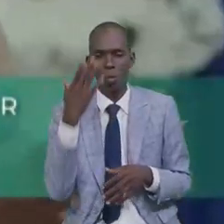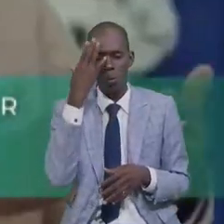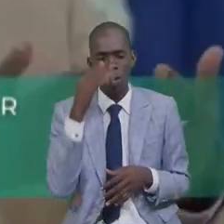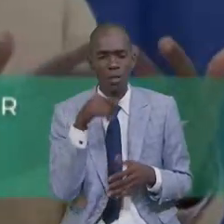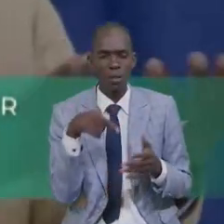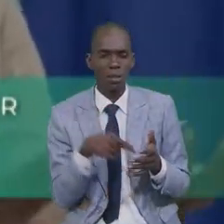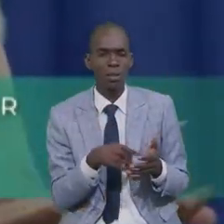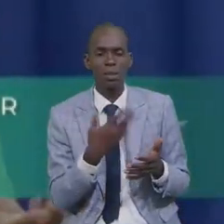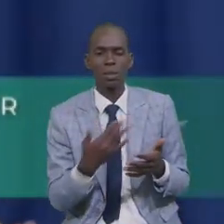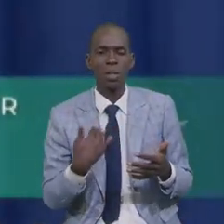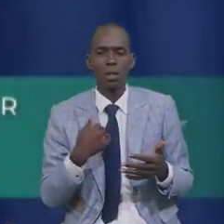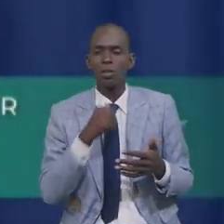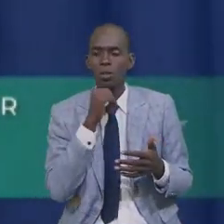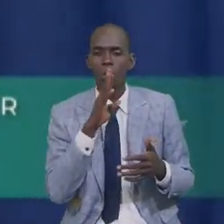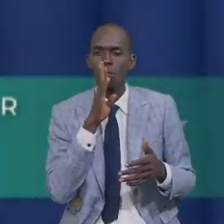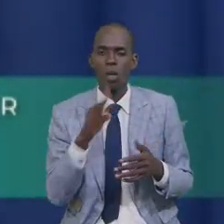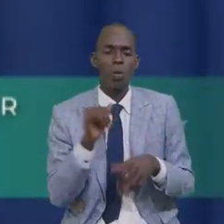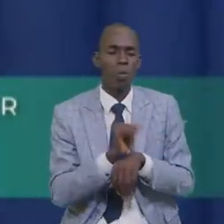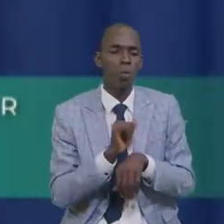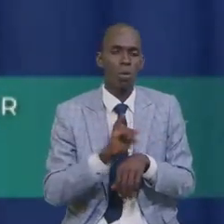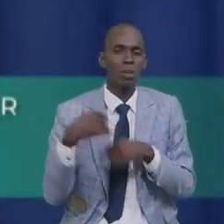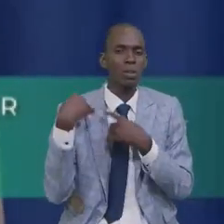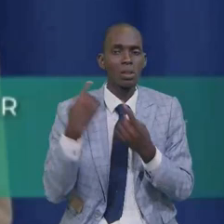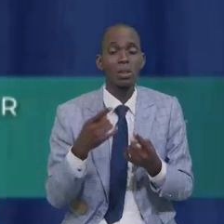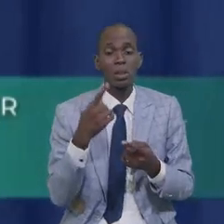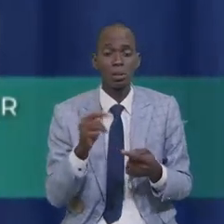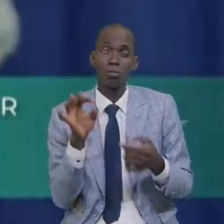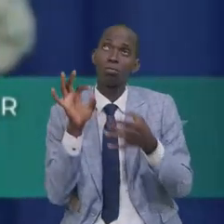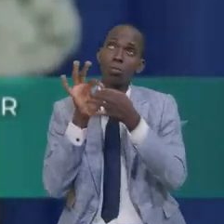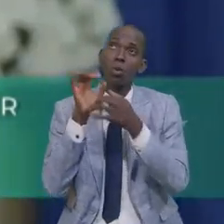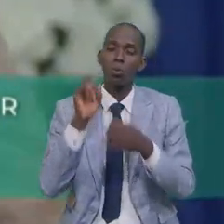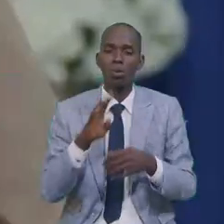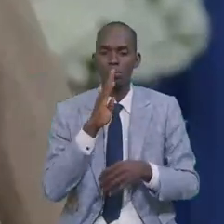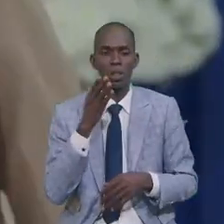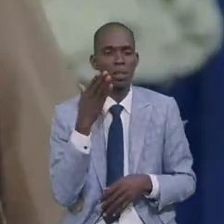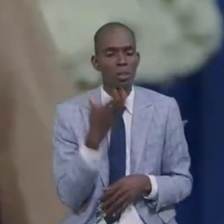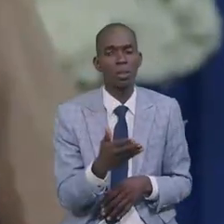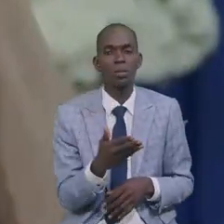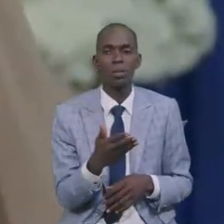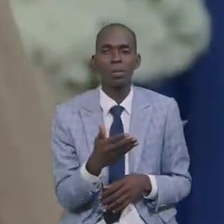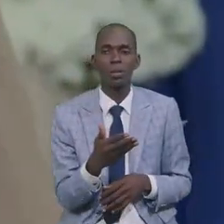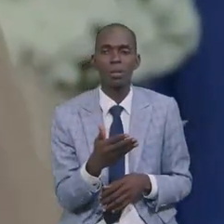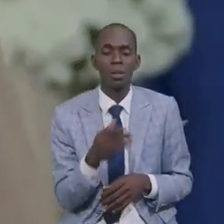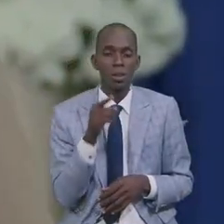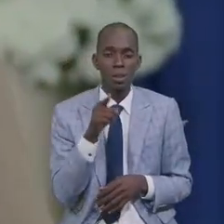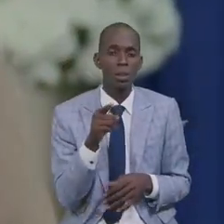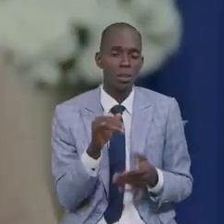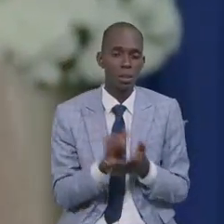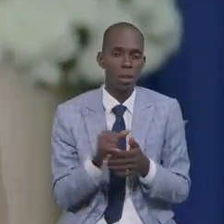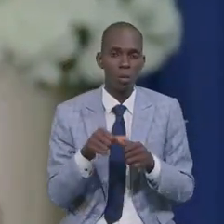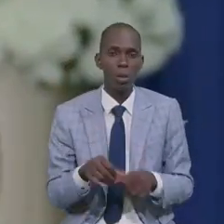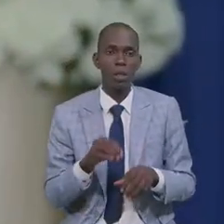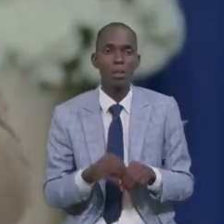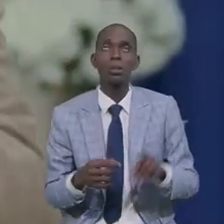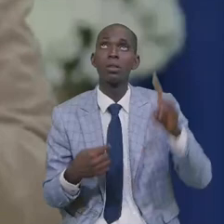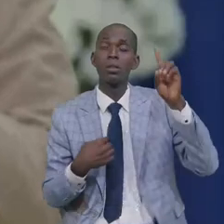ce qui manque, pourquoi ceci ne marche pas? Le lien doit être là, la connexion doit être là. Celui qui